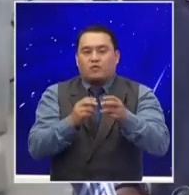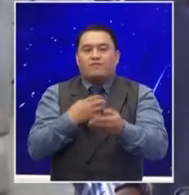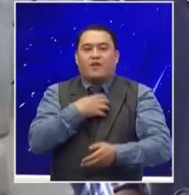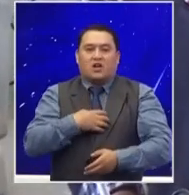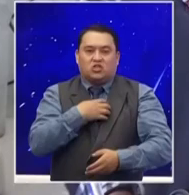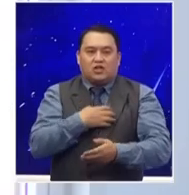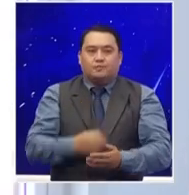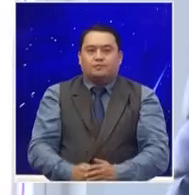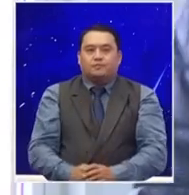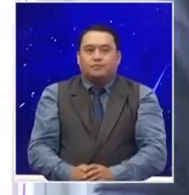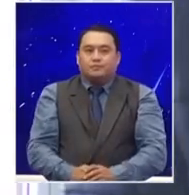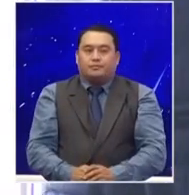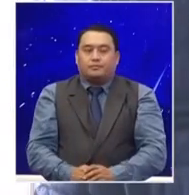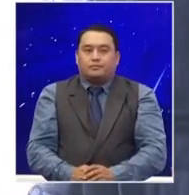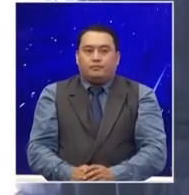стратегическое значение.